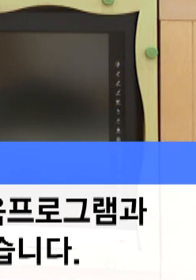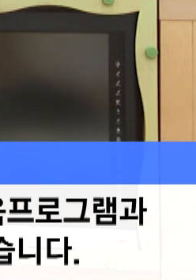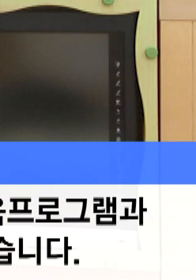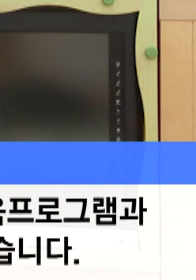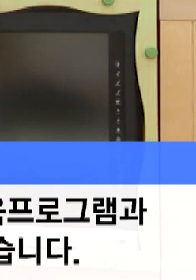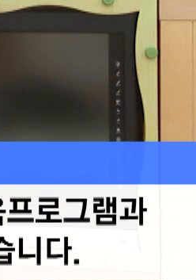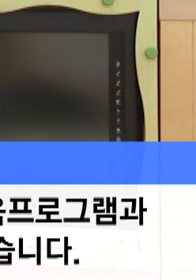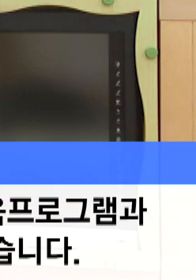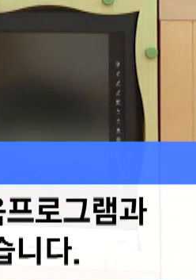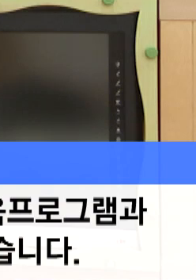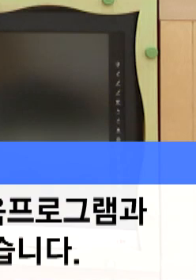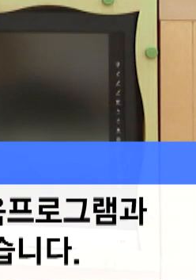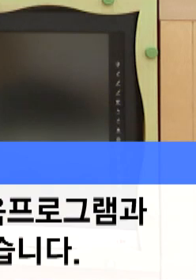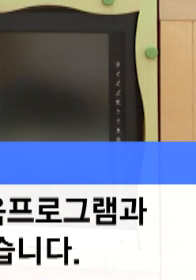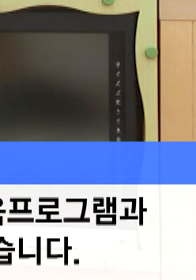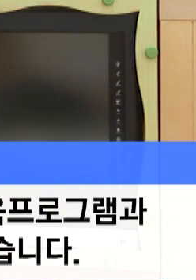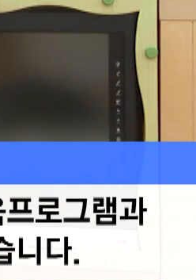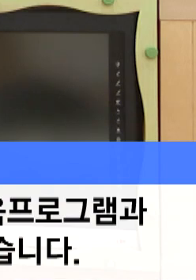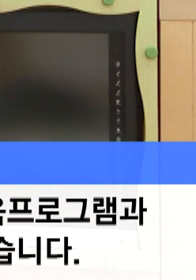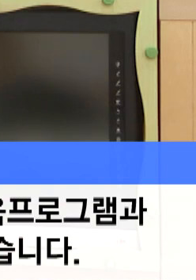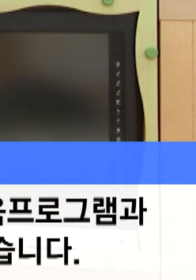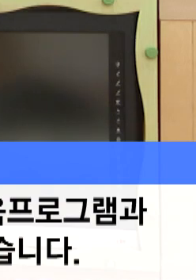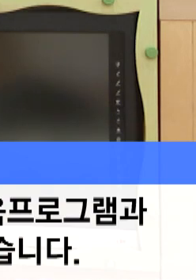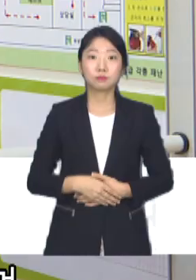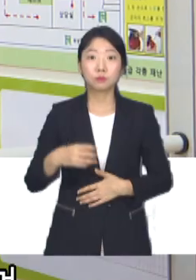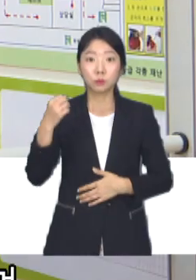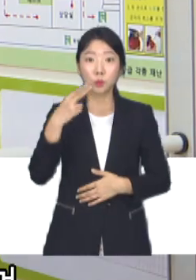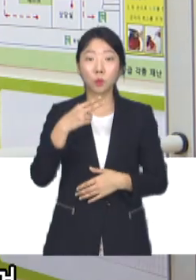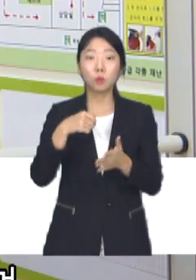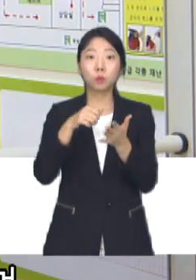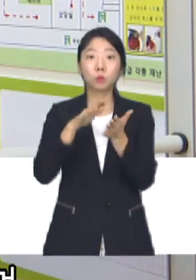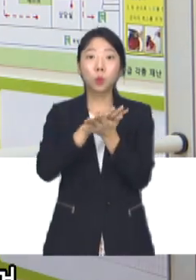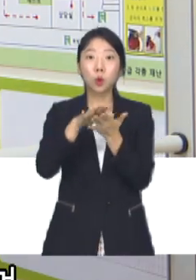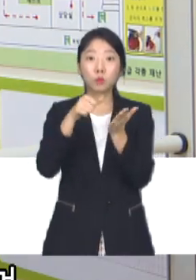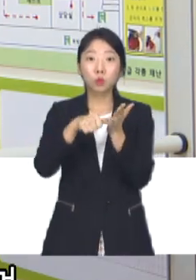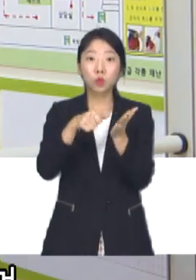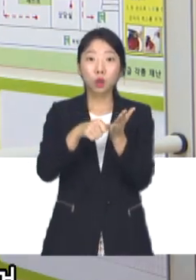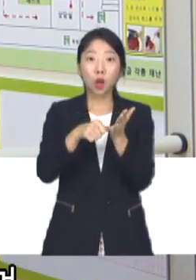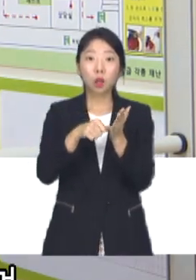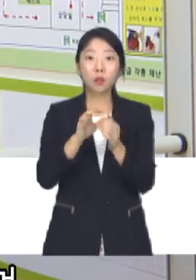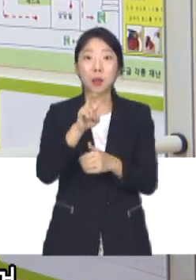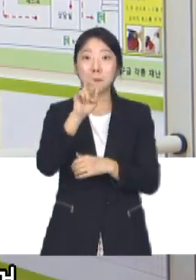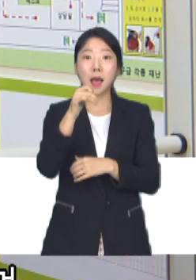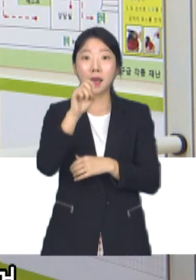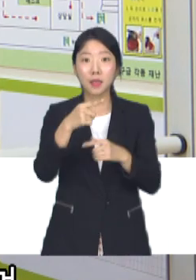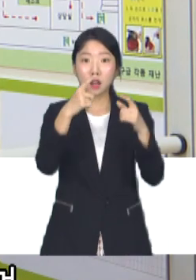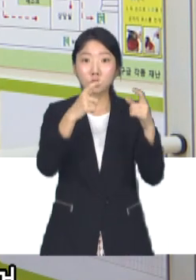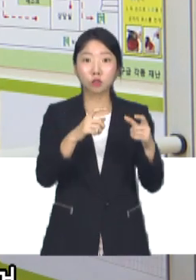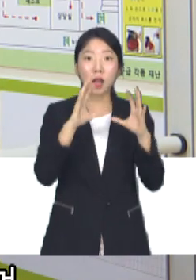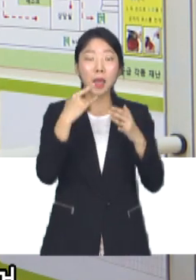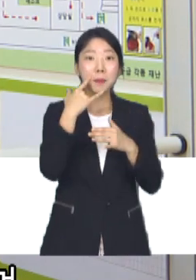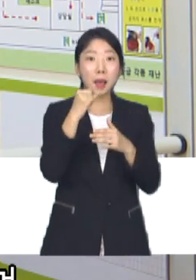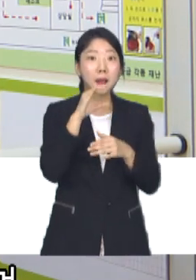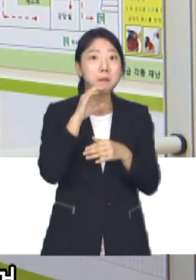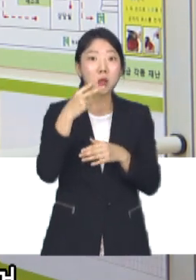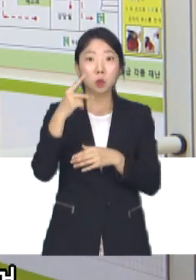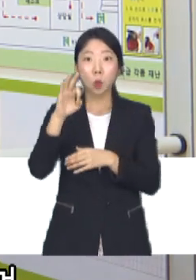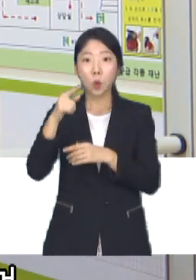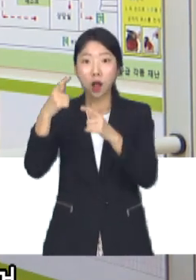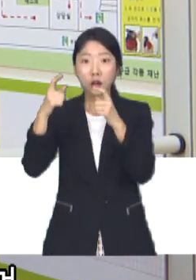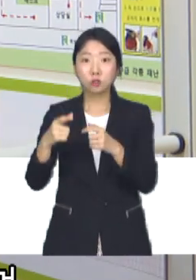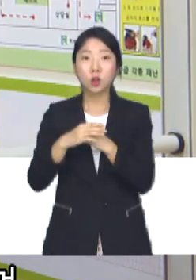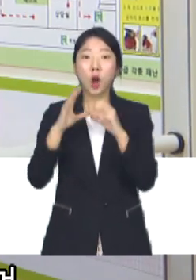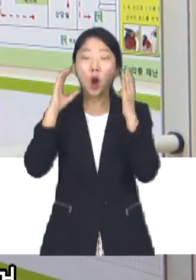수 있는 프로그램들에 참여하면서 즐거운 시간 보내고 있습니다. 한편 장난감 나라는 만안구 아이만 카페와 동안구